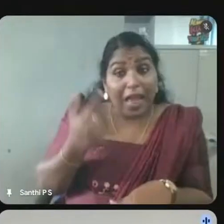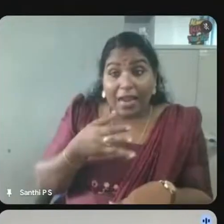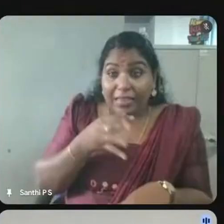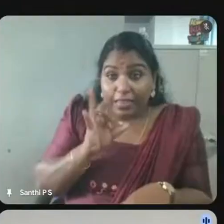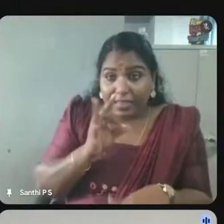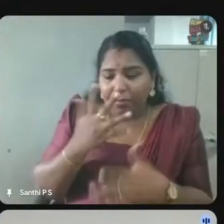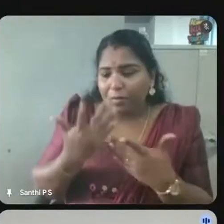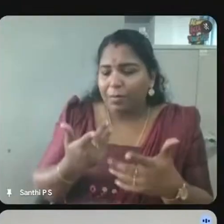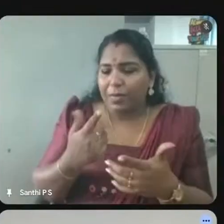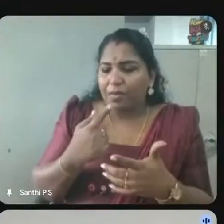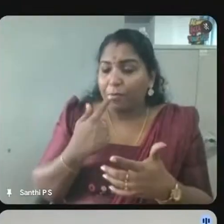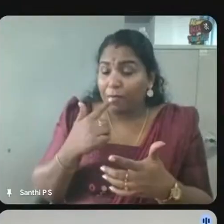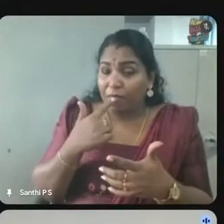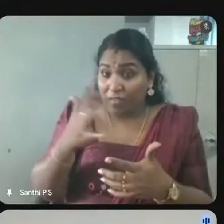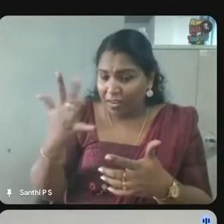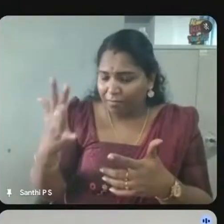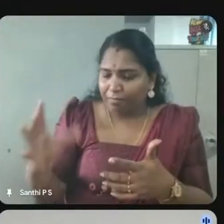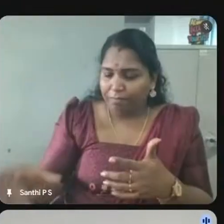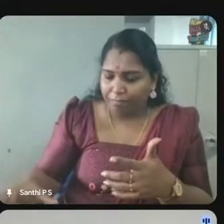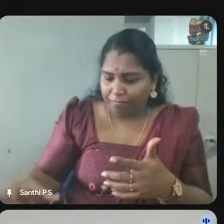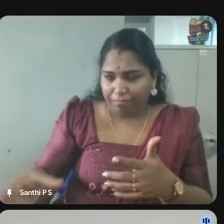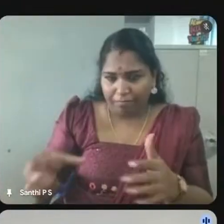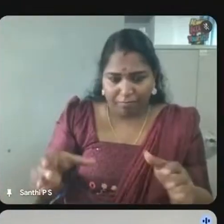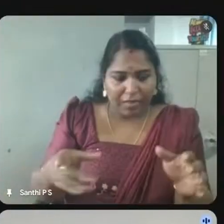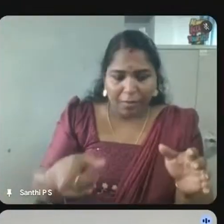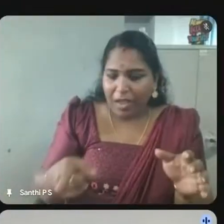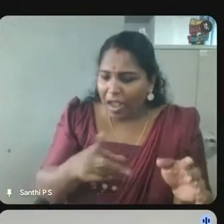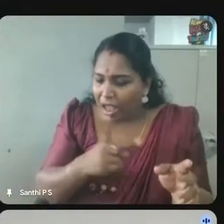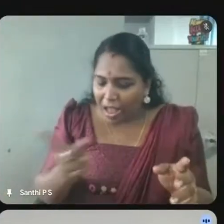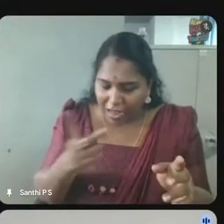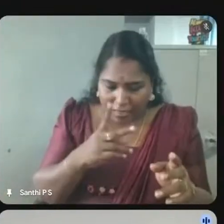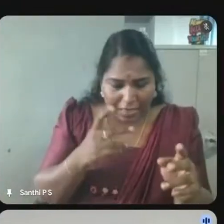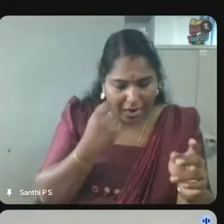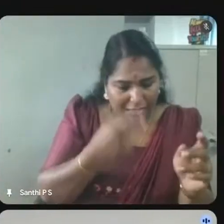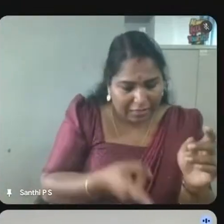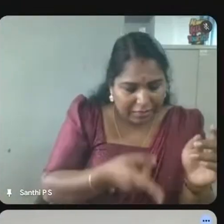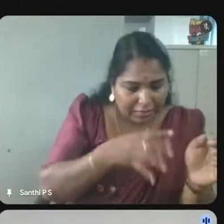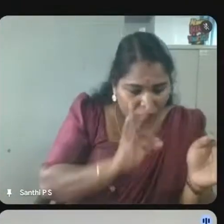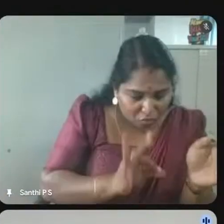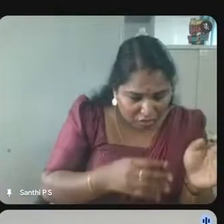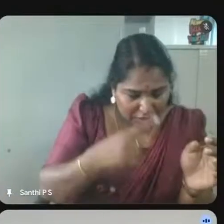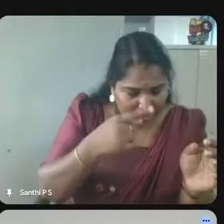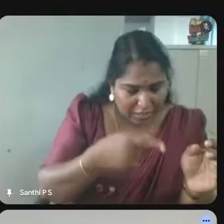ഇതാണ്. സോ അങ്ങനെ നമുക്ക് നമ്മുടെ ലൈഫ് സ്റ്റൈൽ, നമ്മുടെ ലൈഫ്, നമ്മുടെ ചുറ്റുമുള്ള